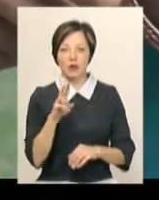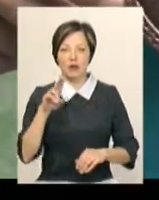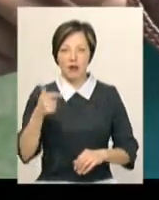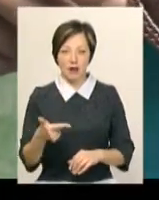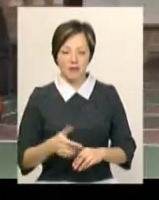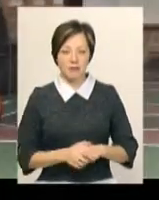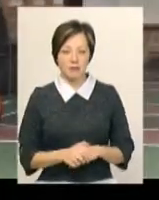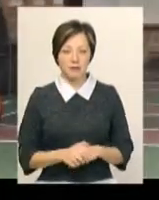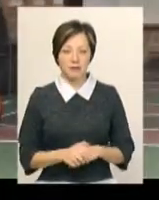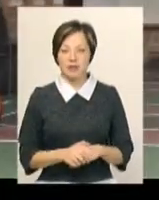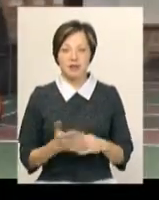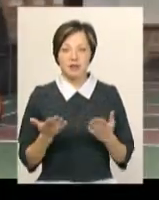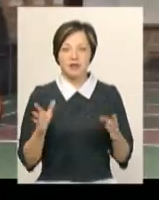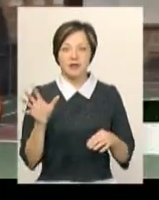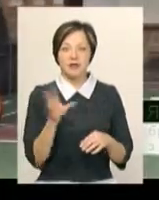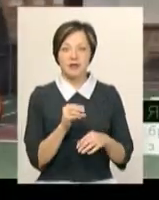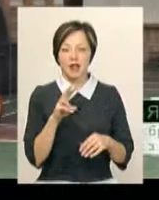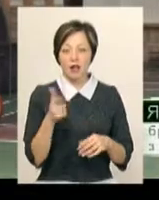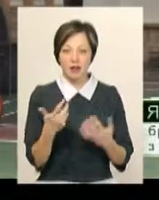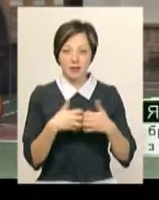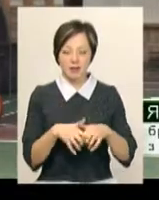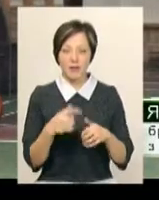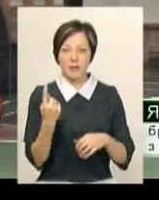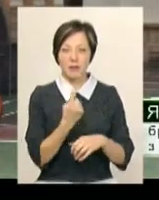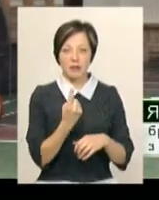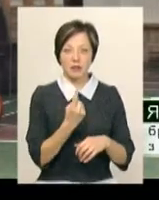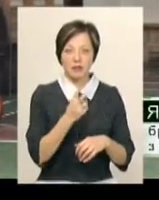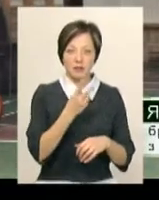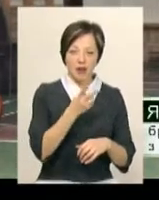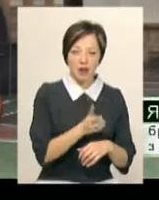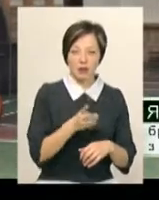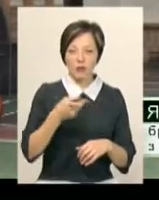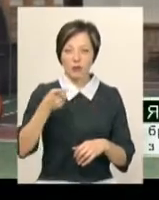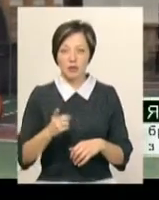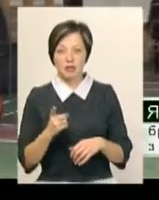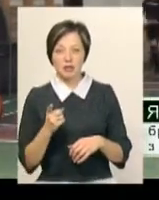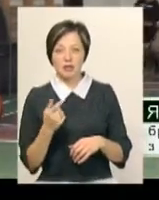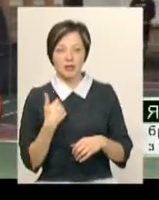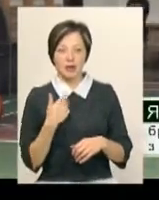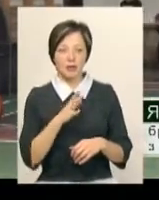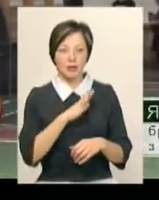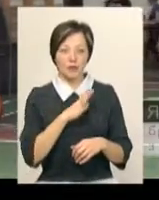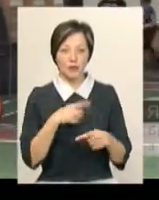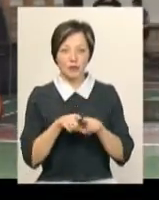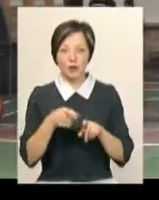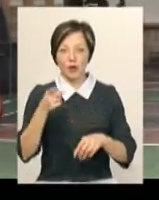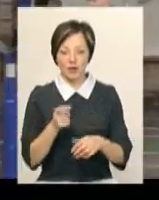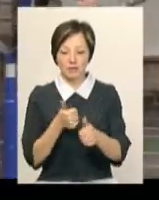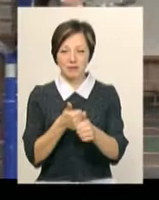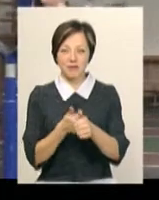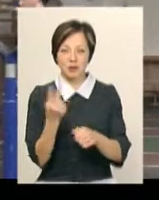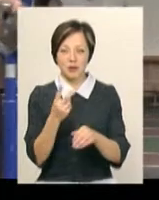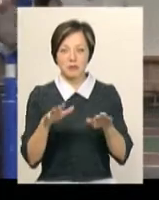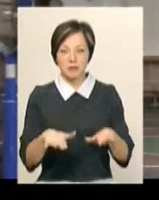на штанзі. Там буквально всі йшли в кілограм. Перше 2 кілограми, друге 1, і я був теж на 1 від 2-го місця.